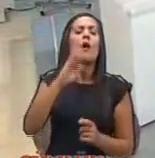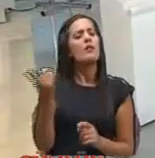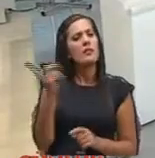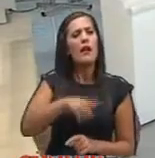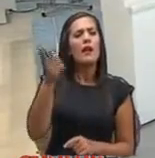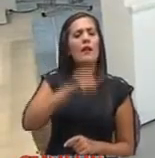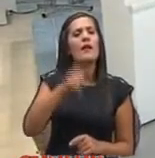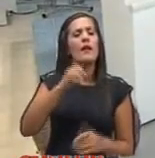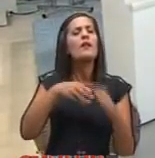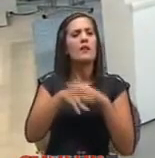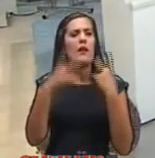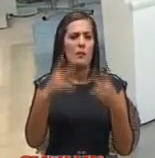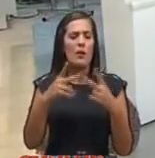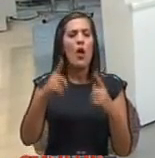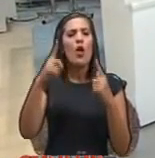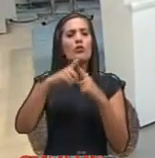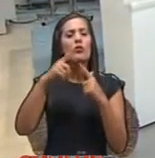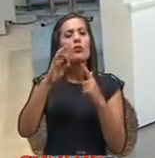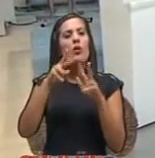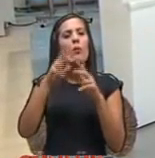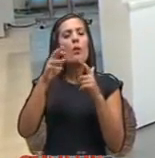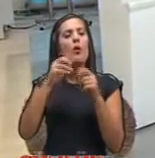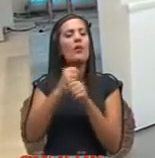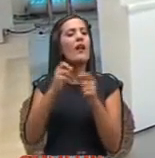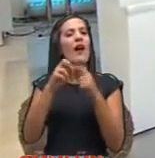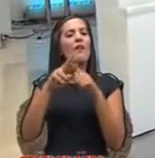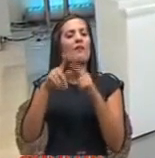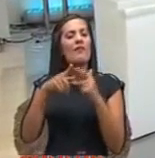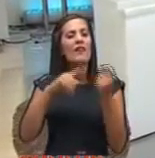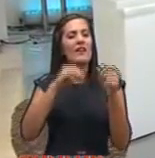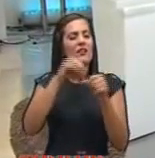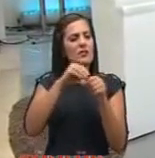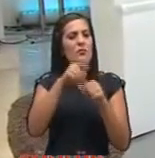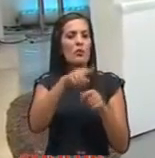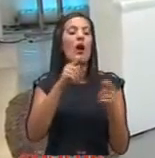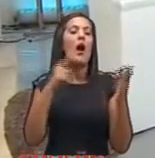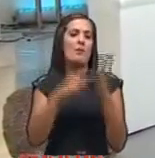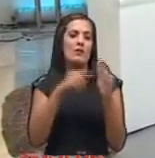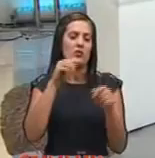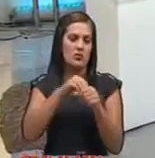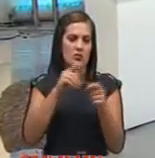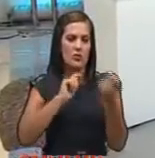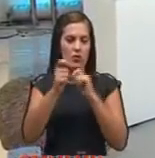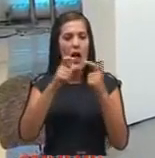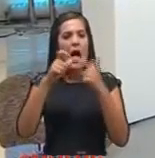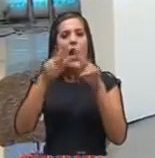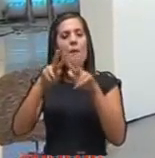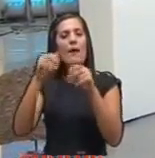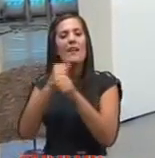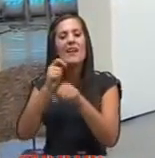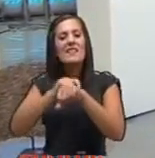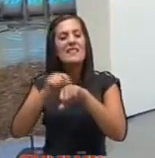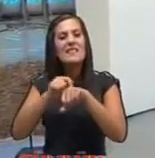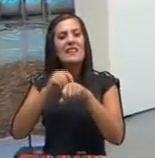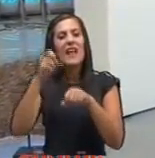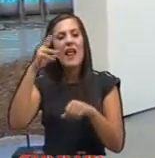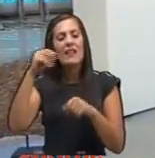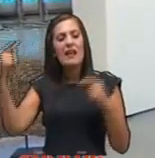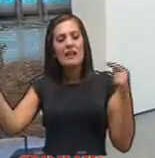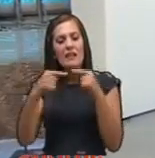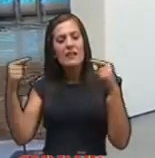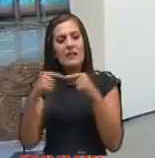Dolayısıyla tomografiyi de bu amaçla kullanıyoruz. EMG dediğimiz elektrik, yani sinirlerin elektriksel iletimiyle ilgili